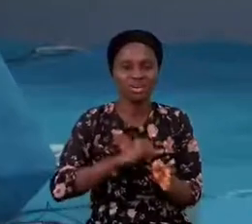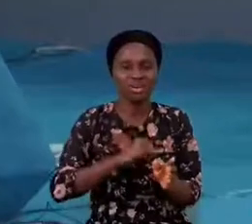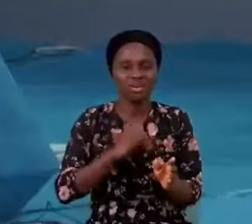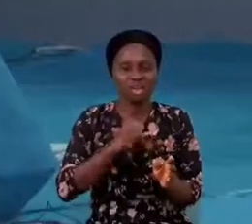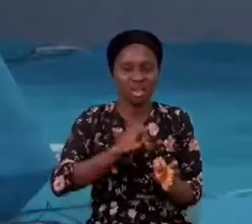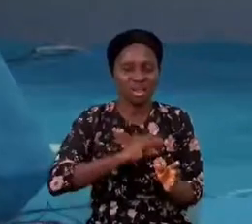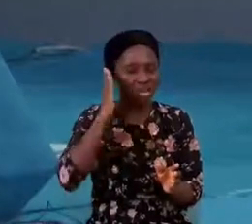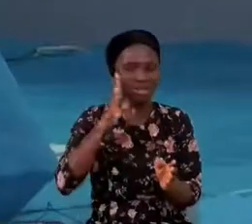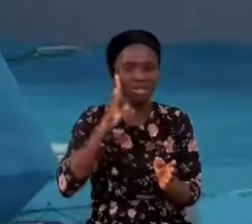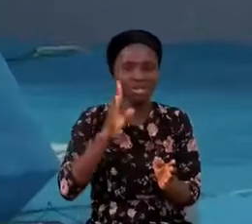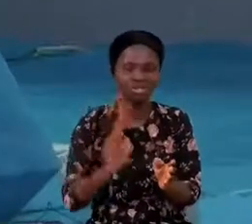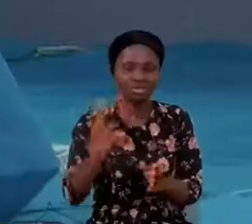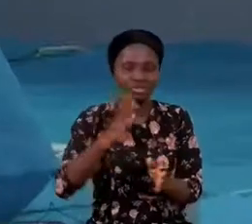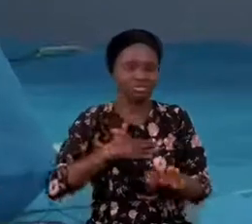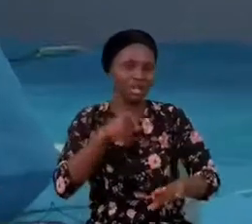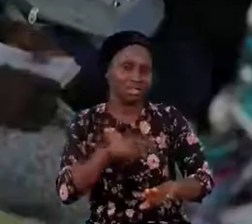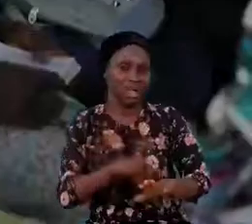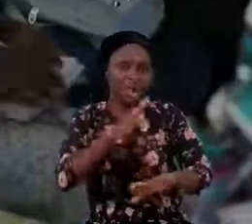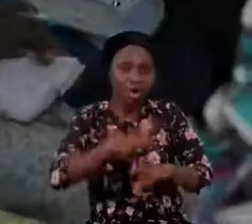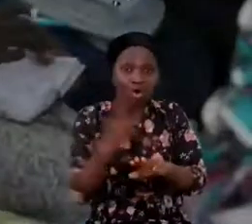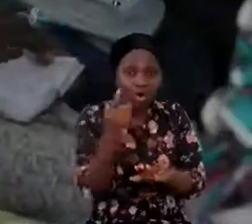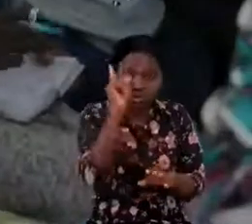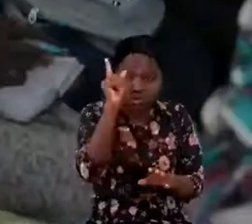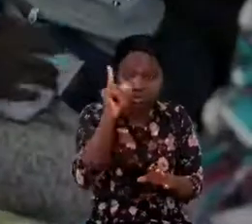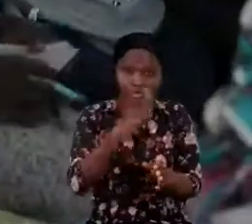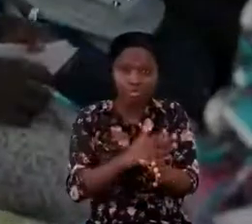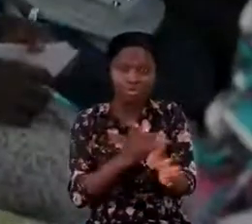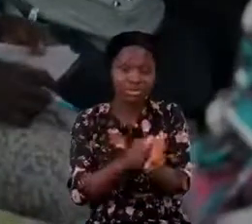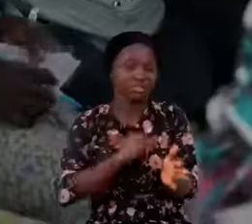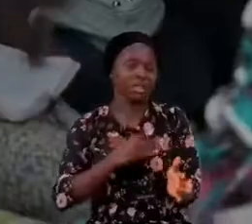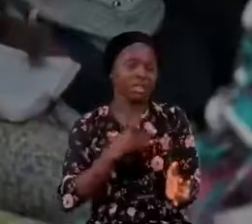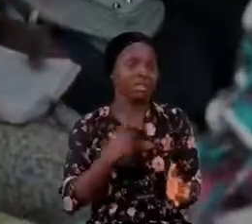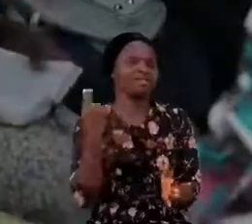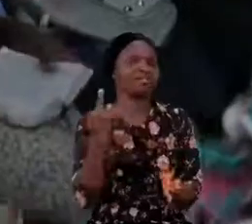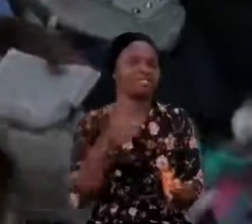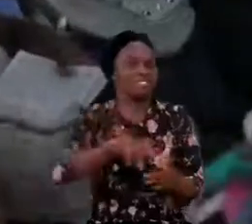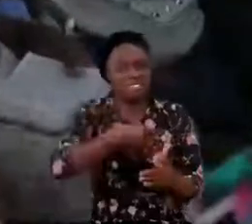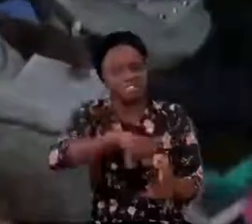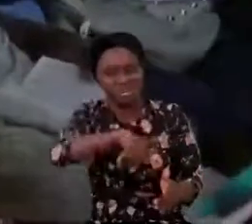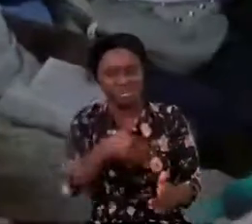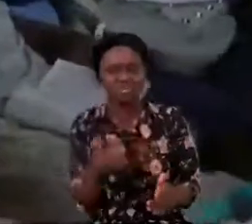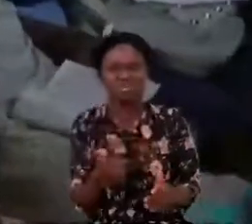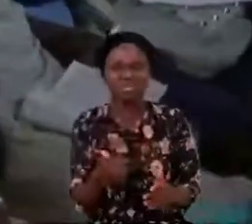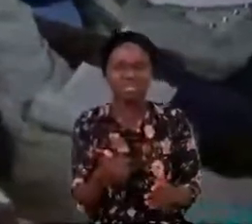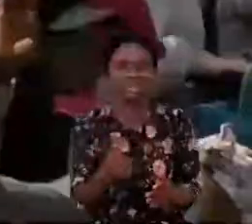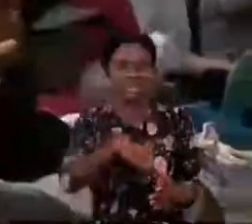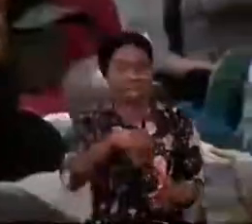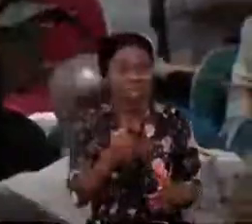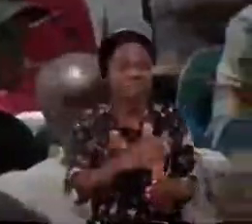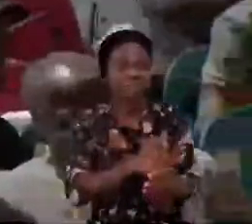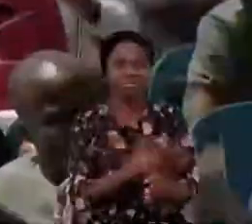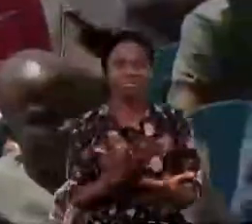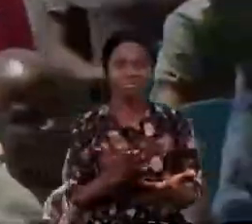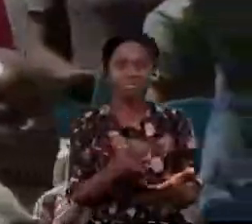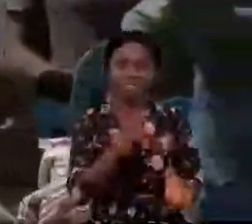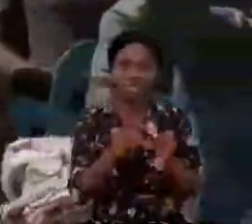oh, je vais vaincre ceci. Quelqu'un là-bas, je vais conquérir ces matières difficiles. Où es-tu là-bas? Je vais conquérir